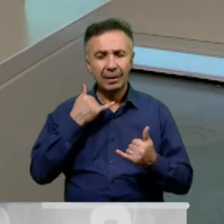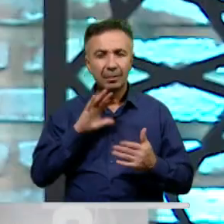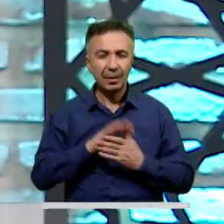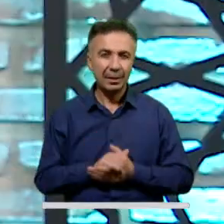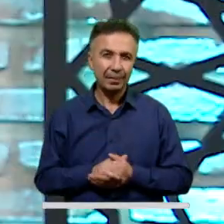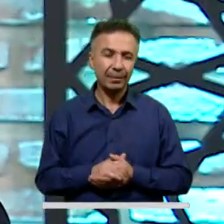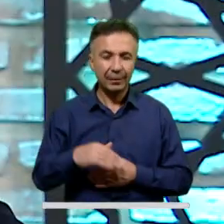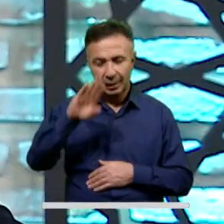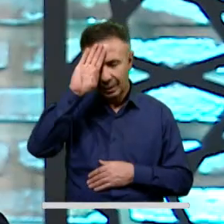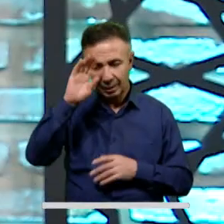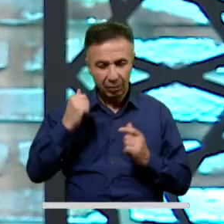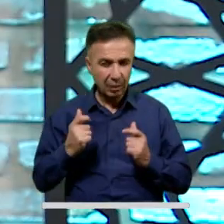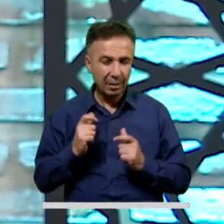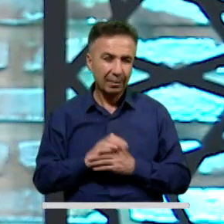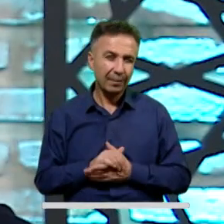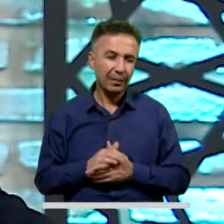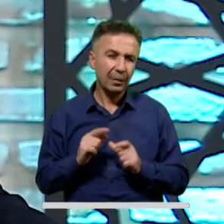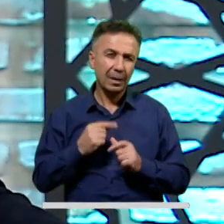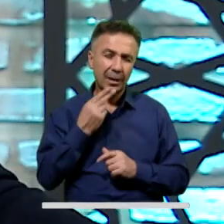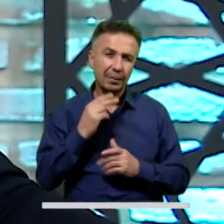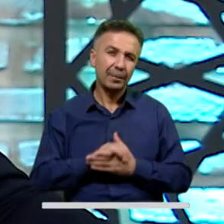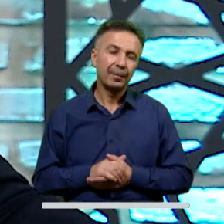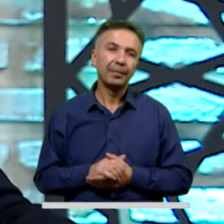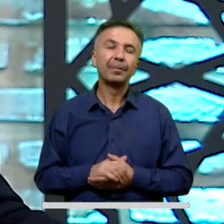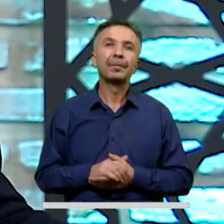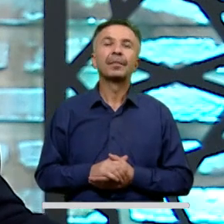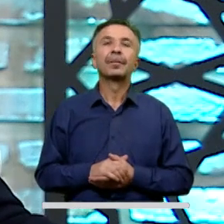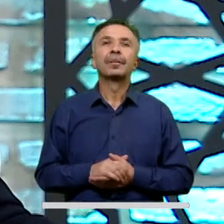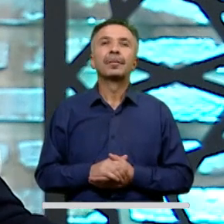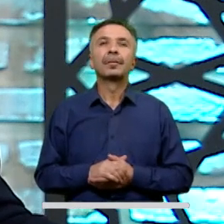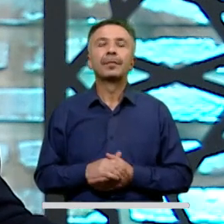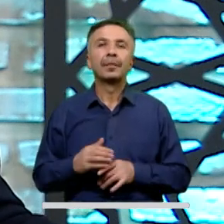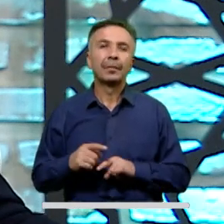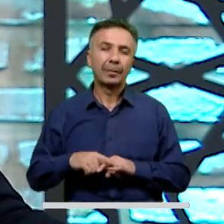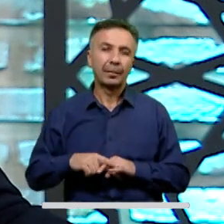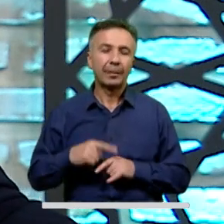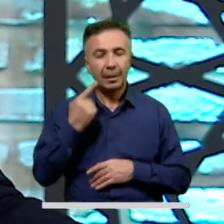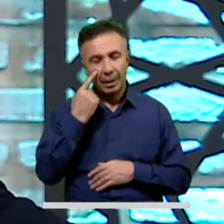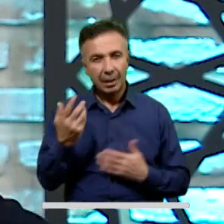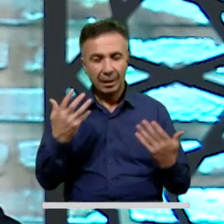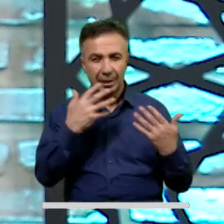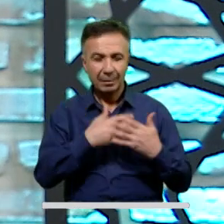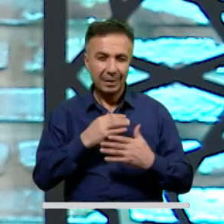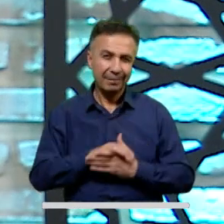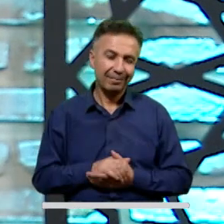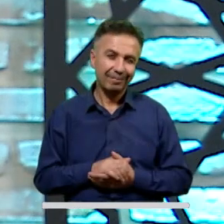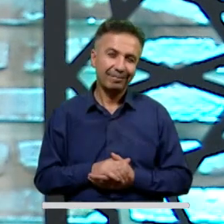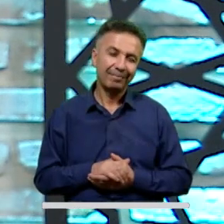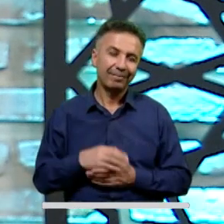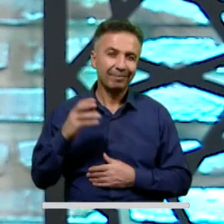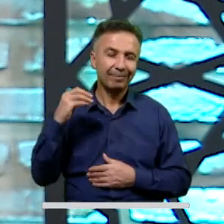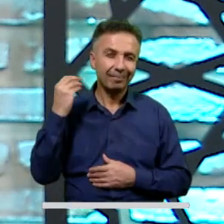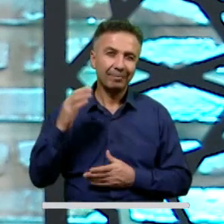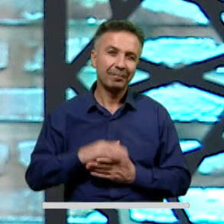daha var. İstanbul'dan Süheyla Hanım telefon attığımızda. Hoş geldiniz efendim. Hayırlı akşamlar. Sağ olun. Hocam. Hayırlı